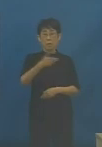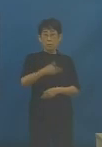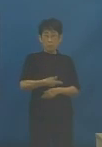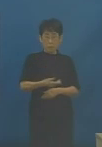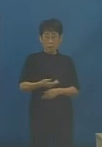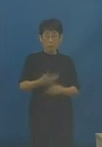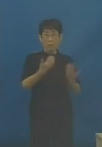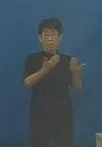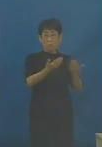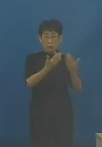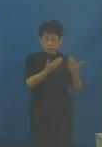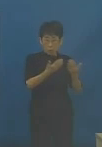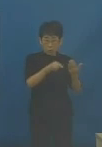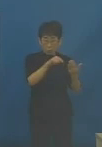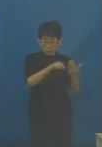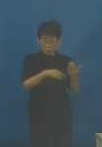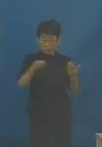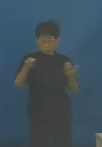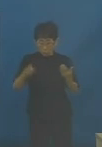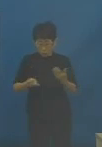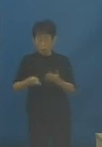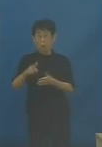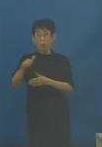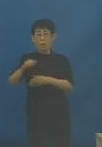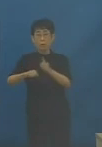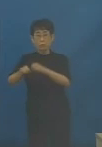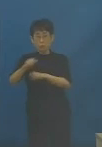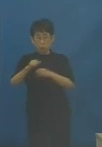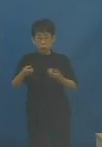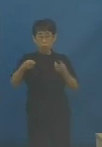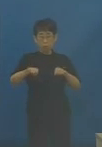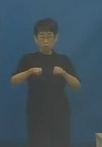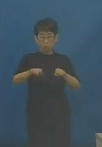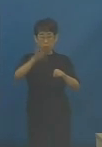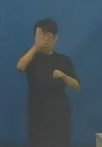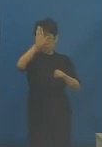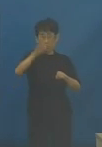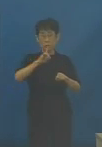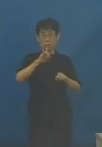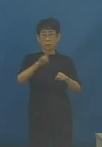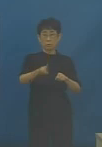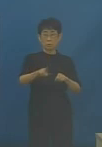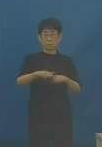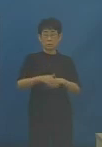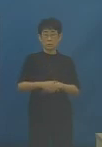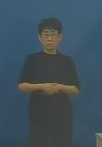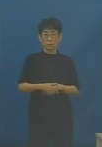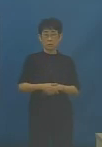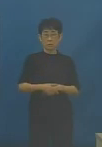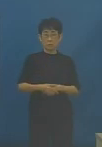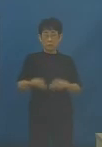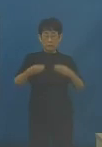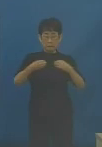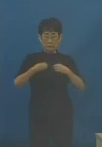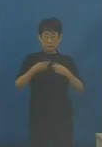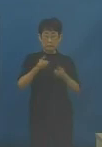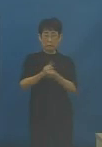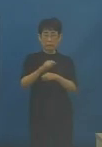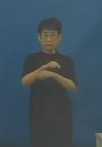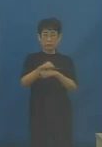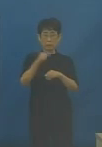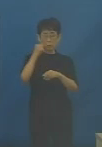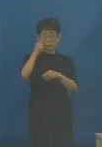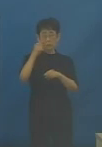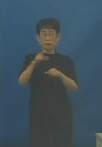っていただきたいということを申し上げているわけであります。でどうしても感染対策が取れない場合は、行事の先送